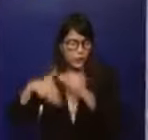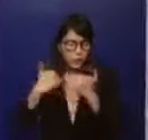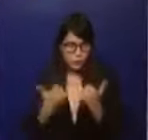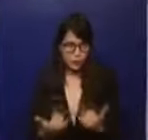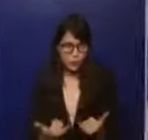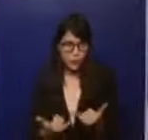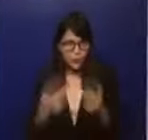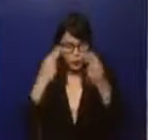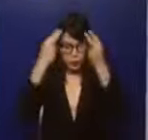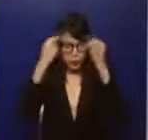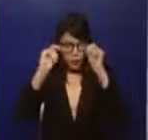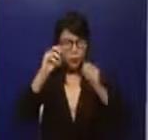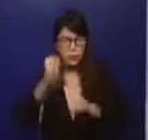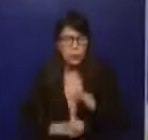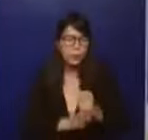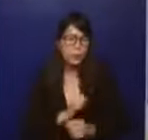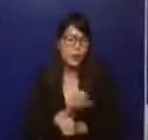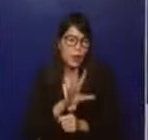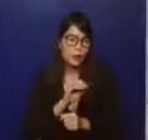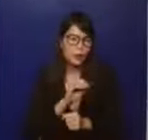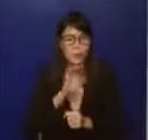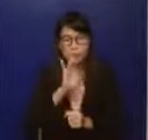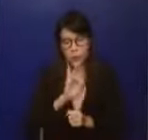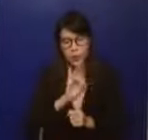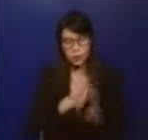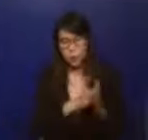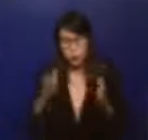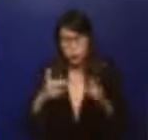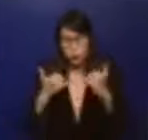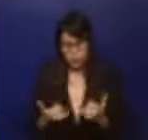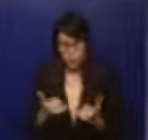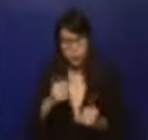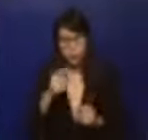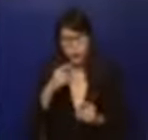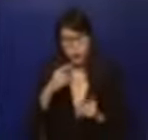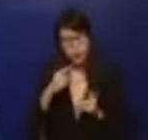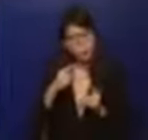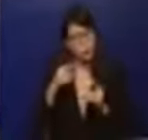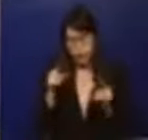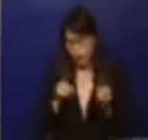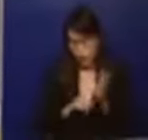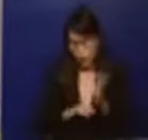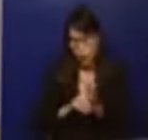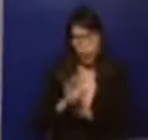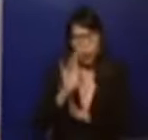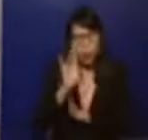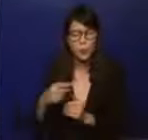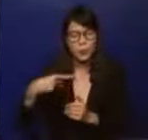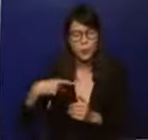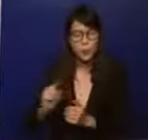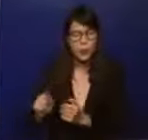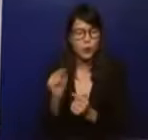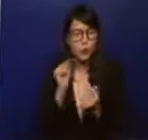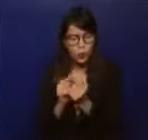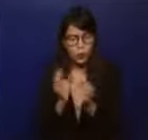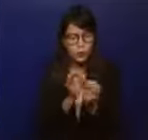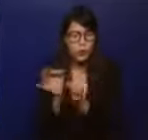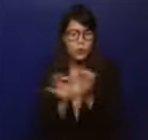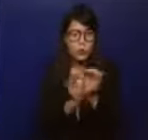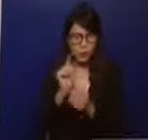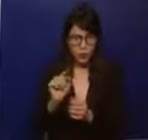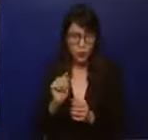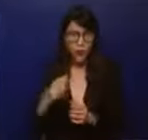มนตรีตั้งแต่ปี57จนถึงนี้ท่านยื่นไปแล้ว6ครั้งนะคะและก็ความที่เป็นพูดถึงนี้นะคะ